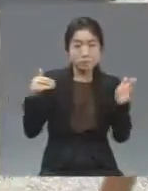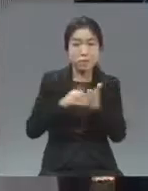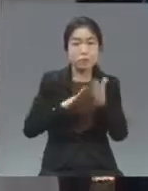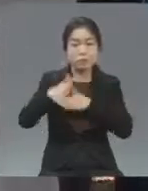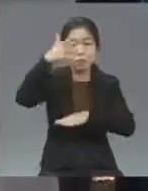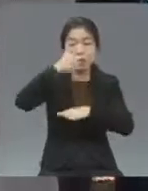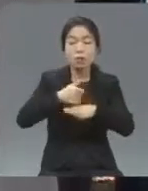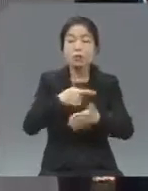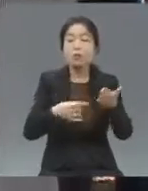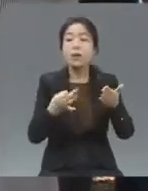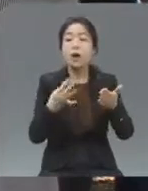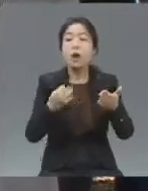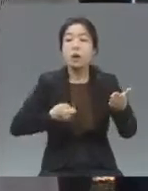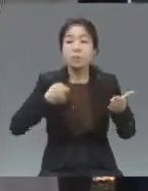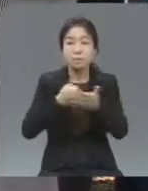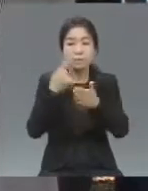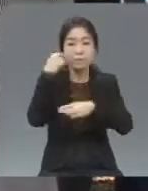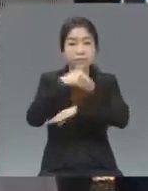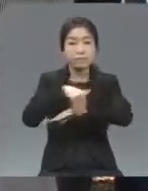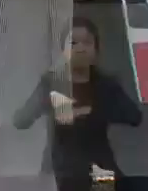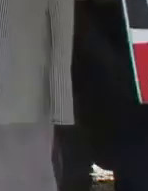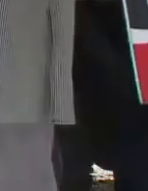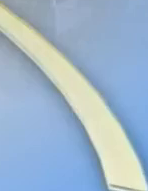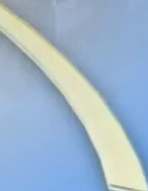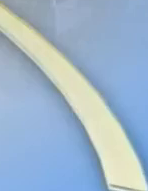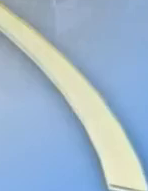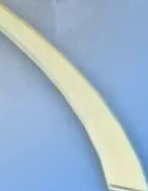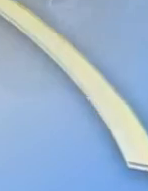최종 피해액이 결정될 예정입니다.